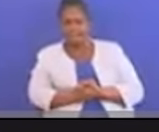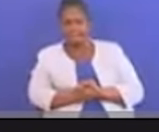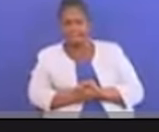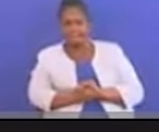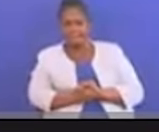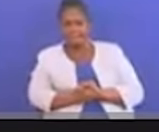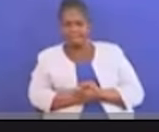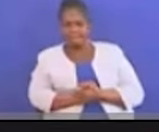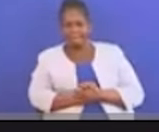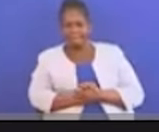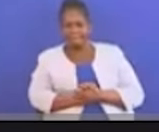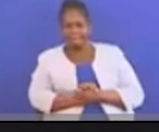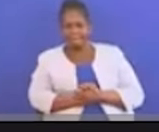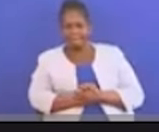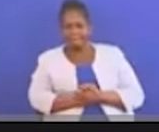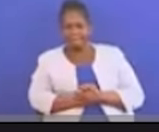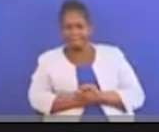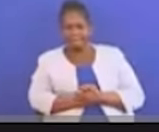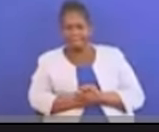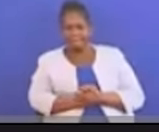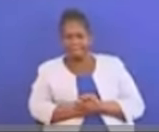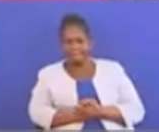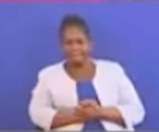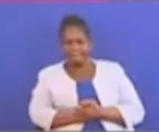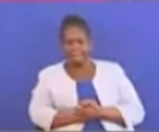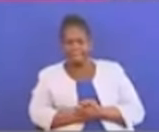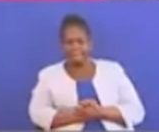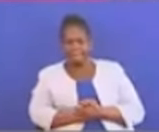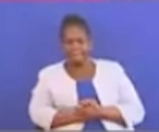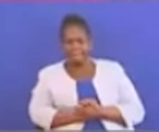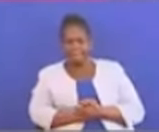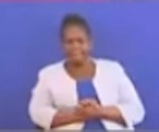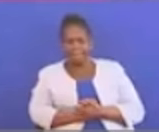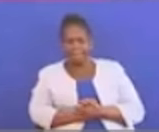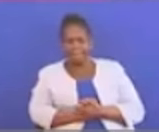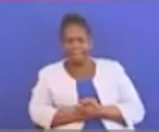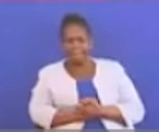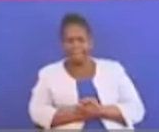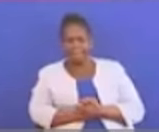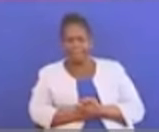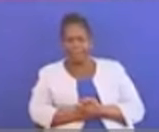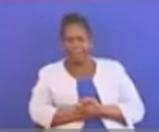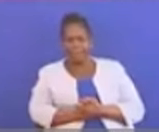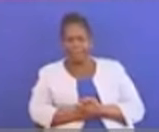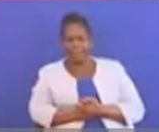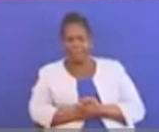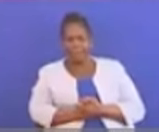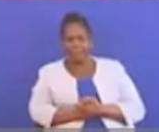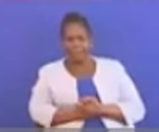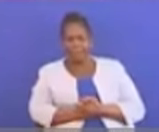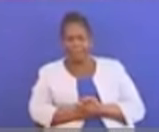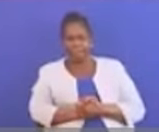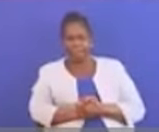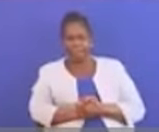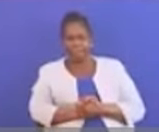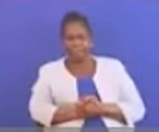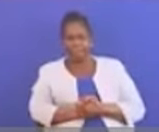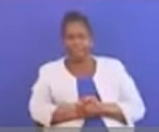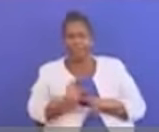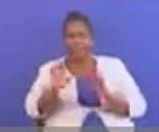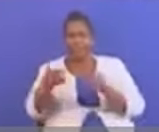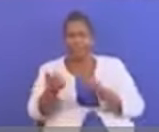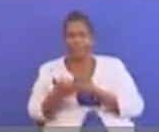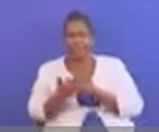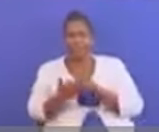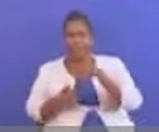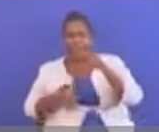Lakini mimi naona, je, kuna uwezekano labda watolewe uume? Manake imekuwa ndio tatizo kubwa sana.